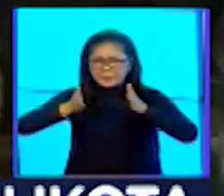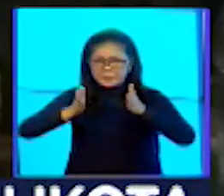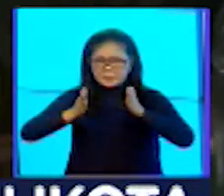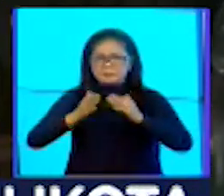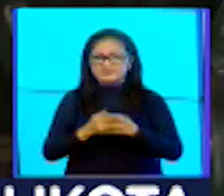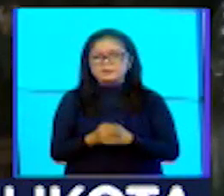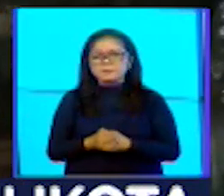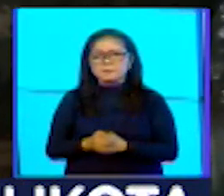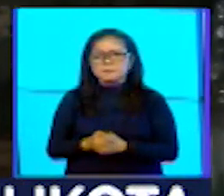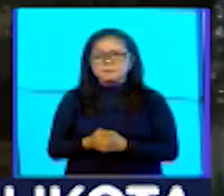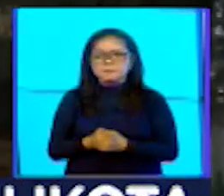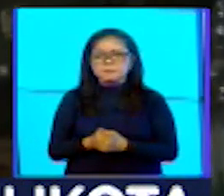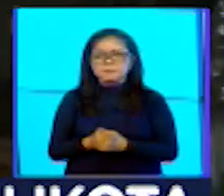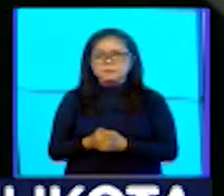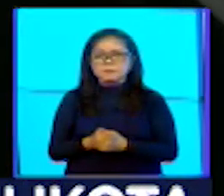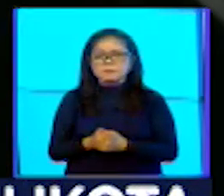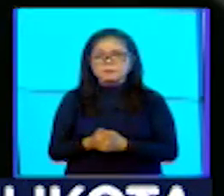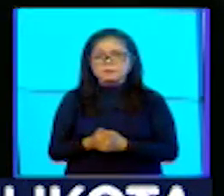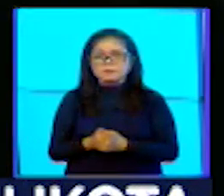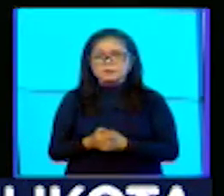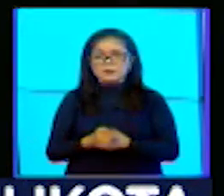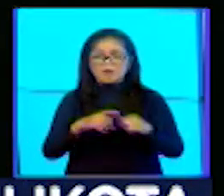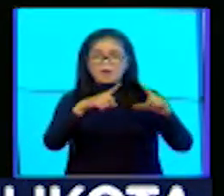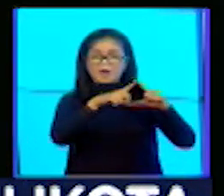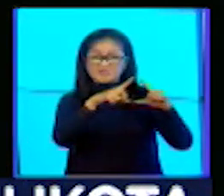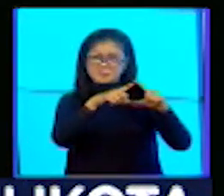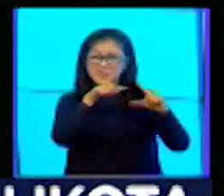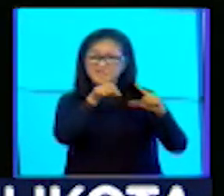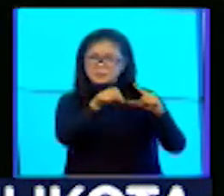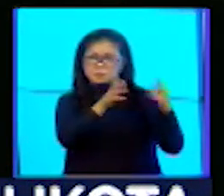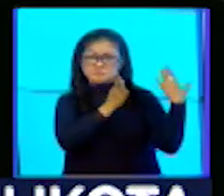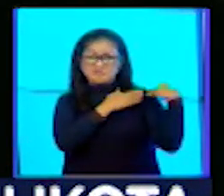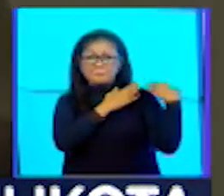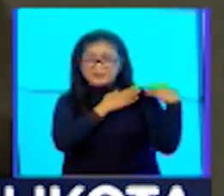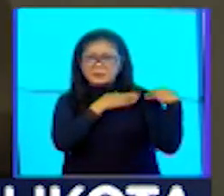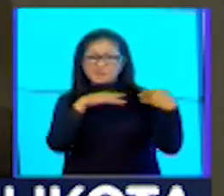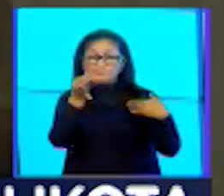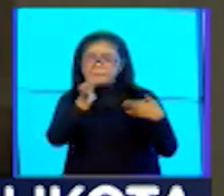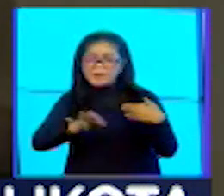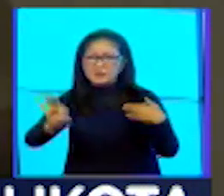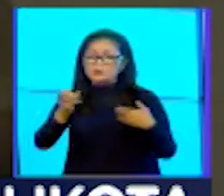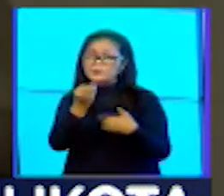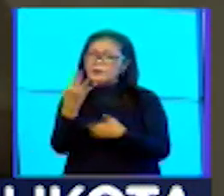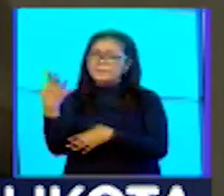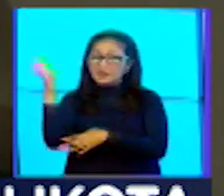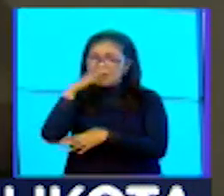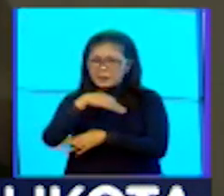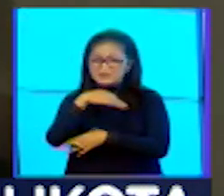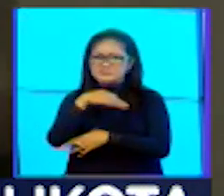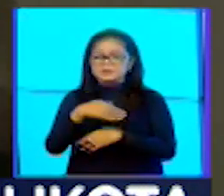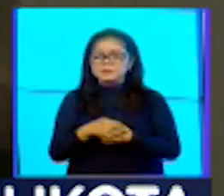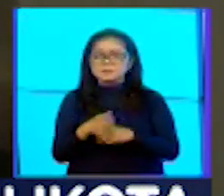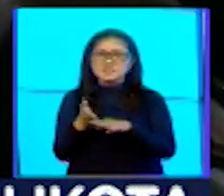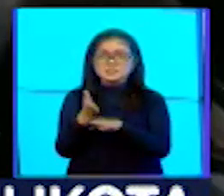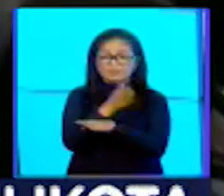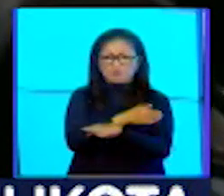2016-2021. Ahyar Nasution baru 6 hari menjabat sebagai Wali Kota Medan definitif. Sebelumnya, Ahyar Nasution merupakan Wakil